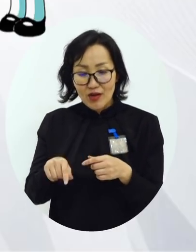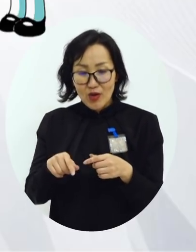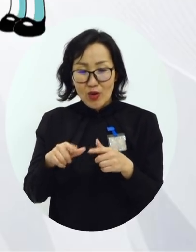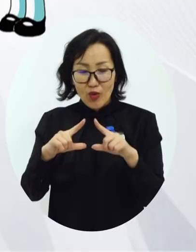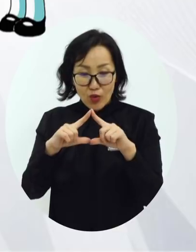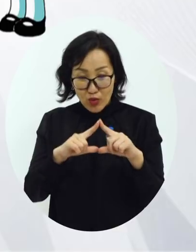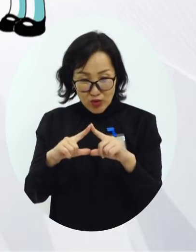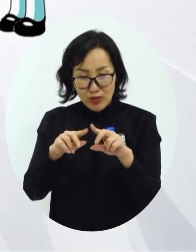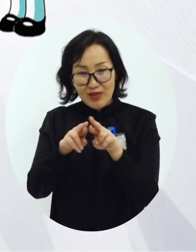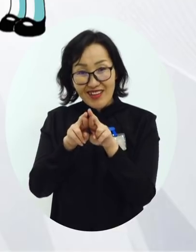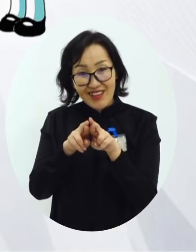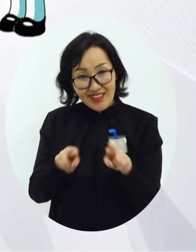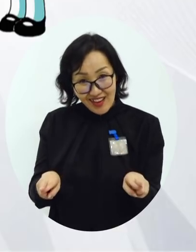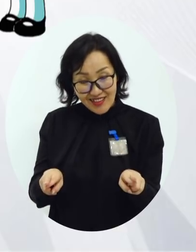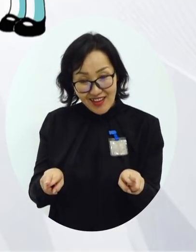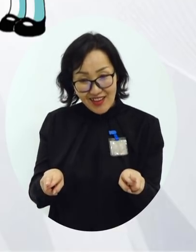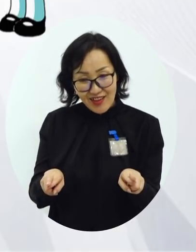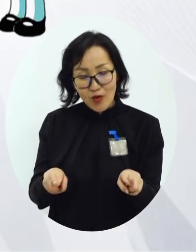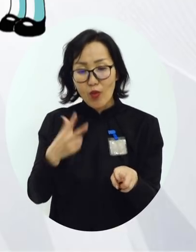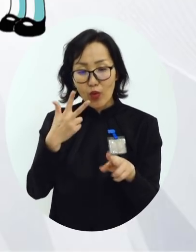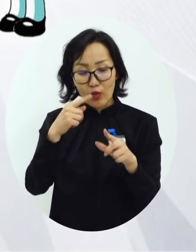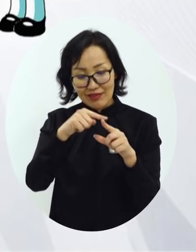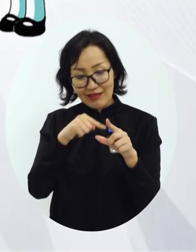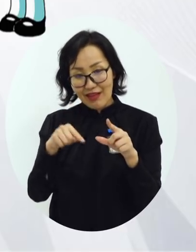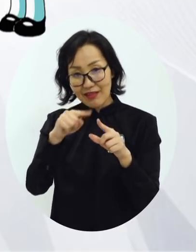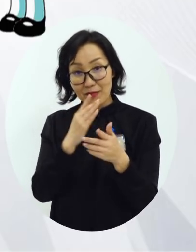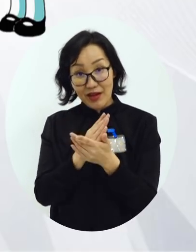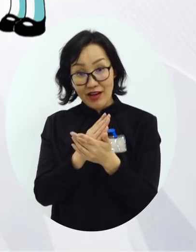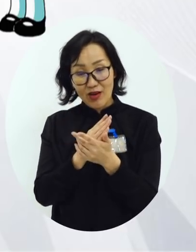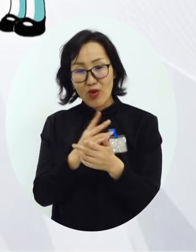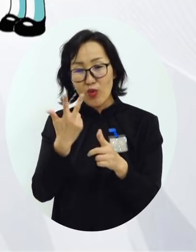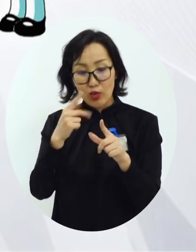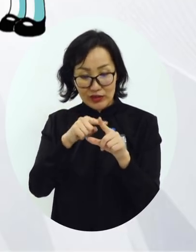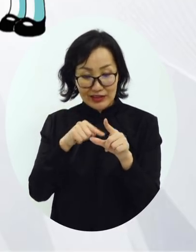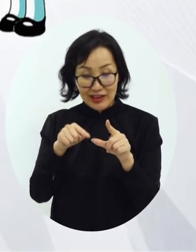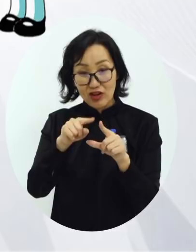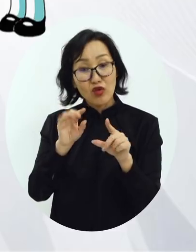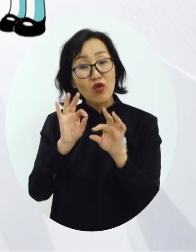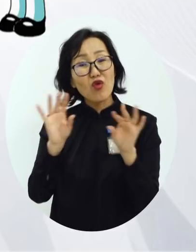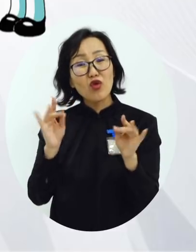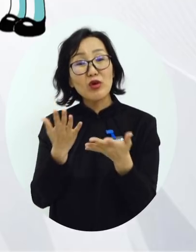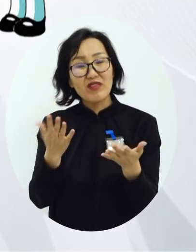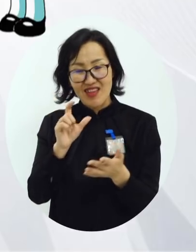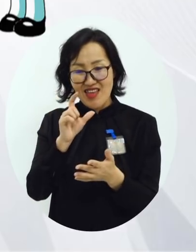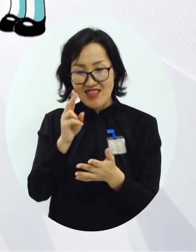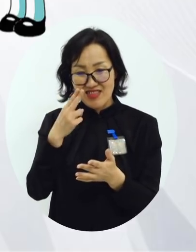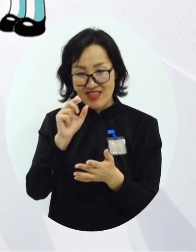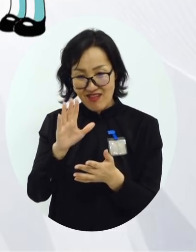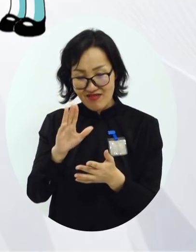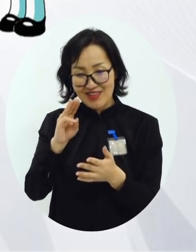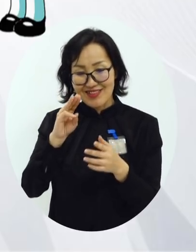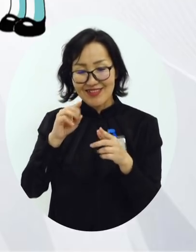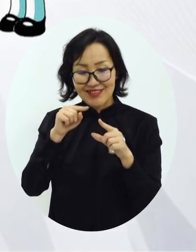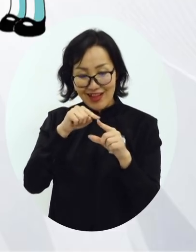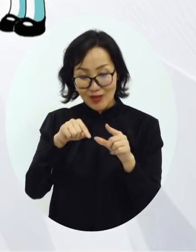бүр ялгаатай урттай 3 талтай. 3 тал нь гурвалаа өөр болохоор бид нар юу гэж үтсэн бэлээ? Элдв